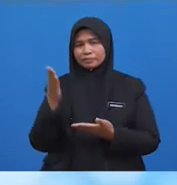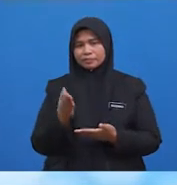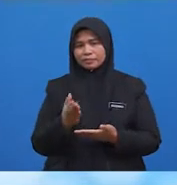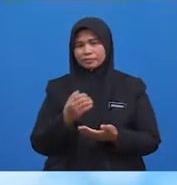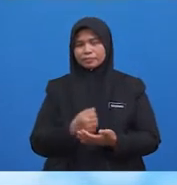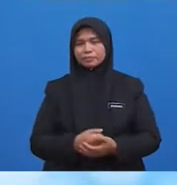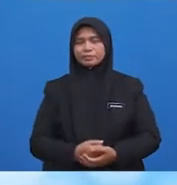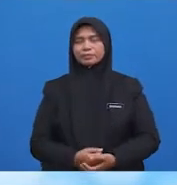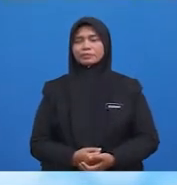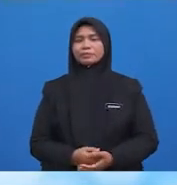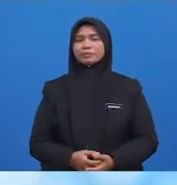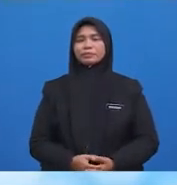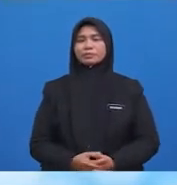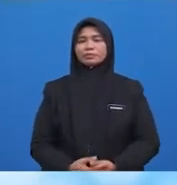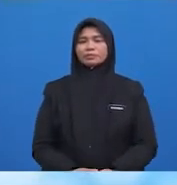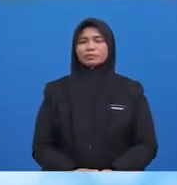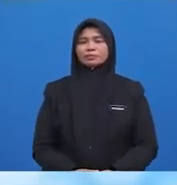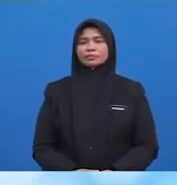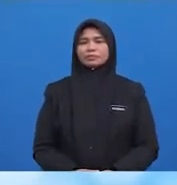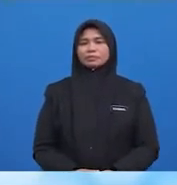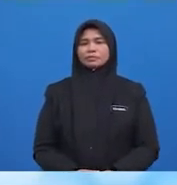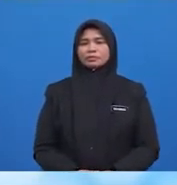bikin petunjuk ke